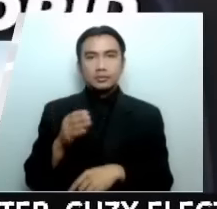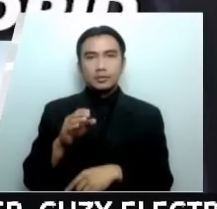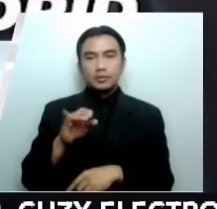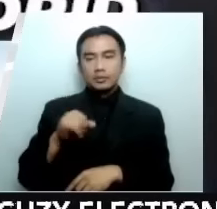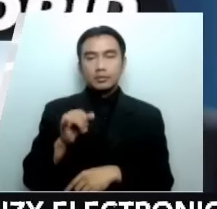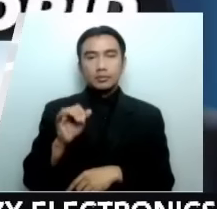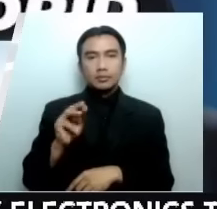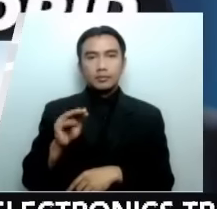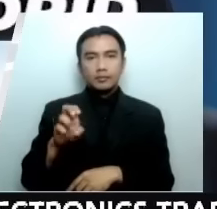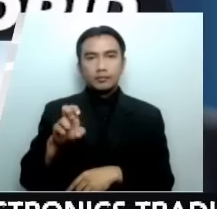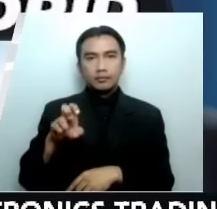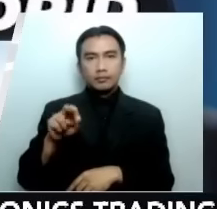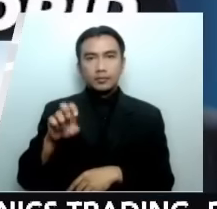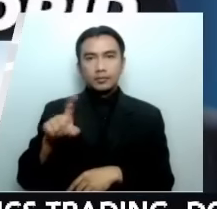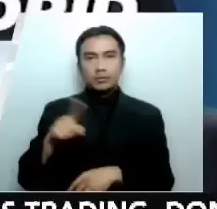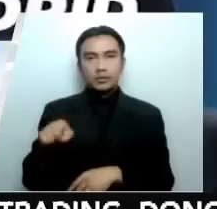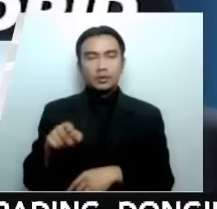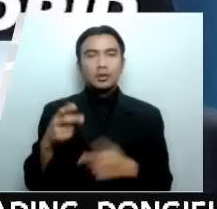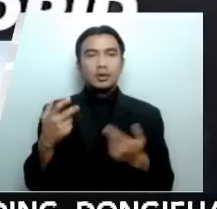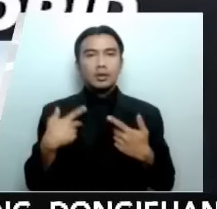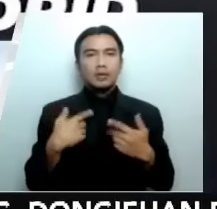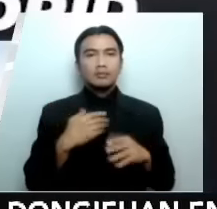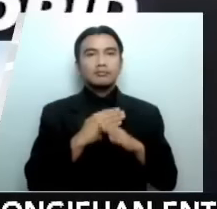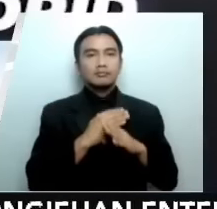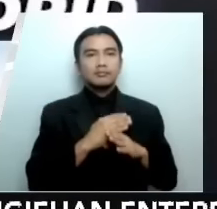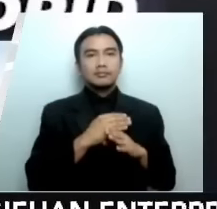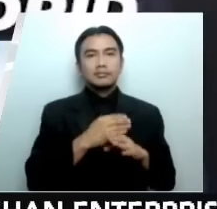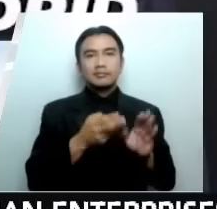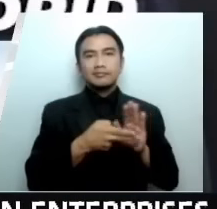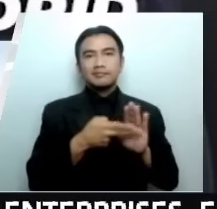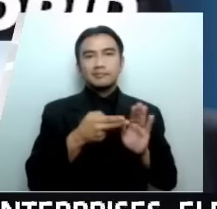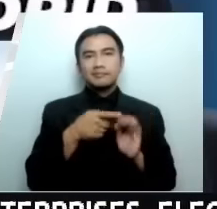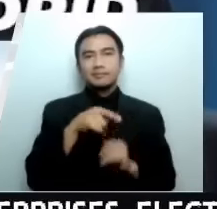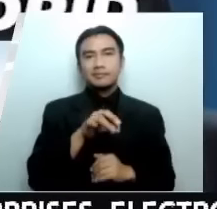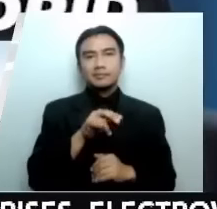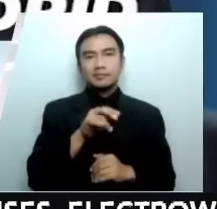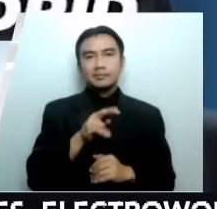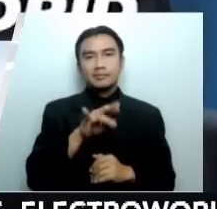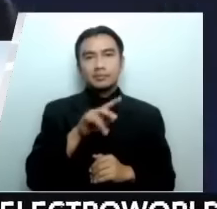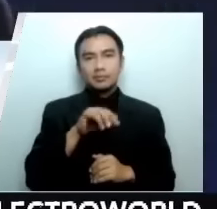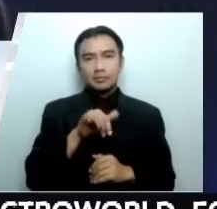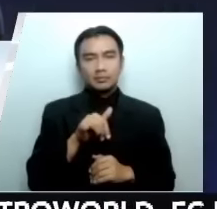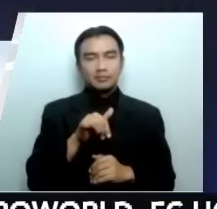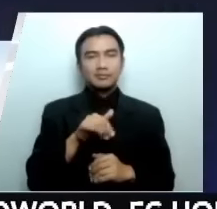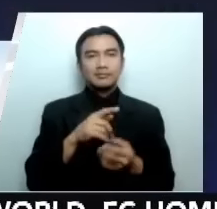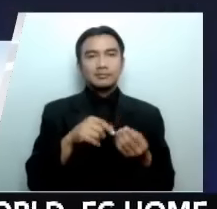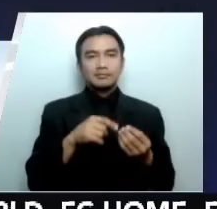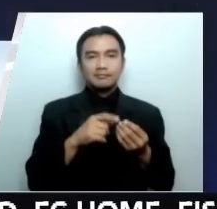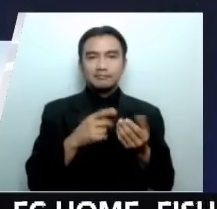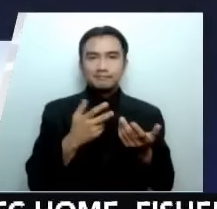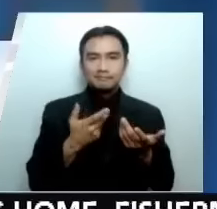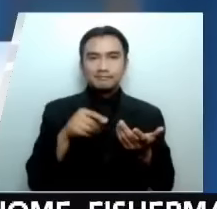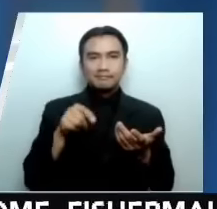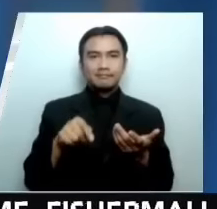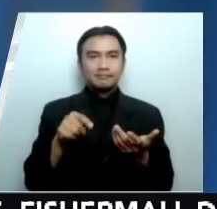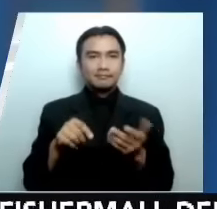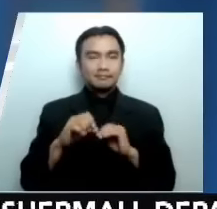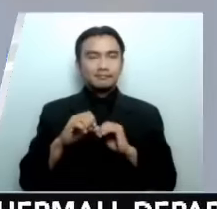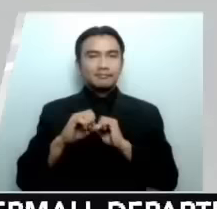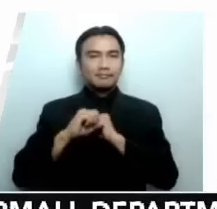ng anti-piracy plugs ang Kapuso Network, tampok ang pinakabagong ambassador ng anti-piracy campaign na si Lulu